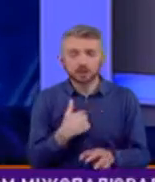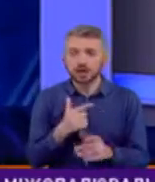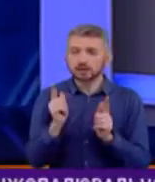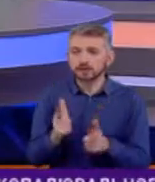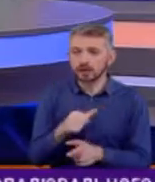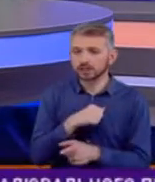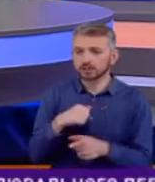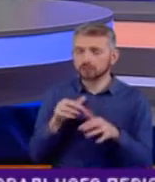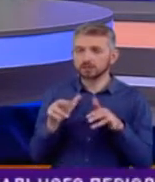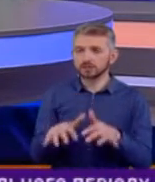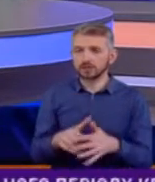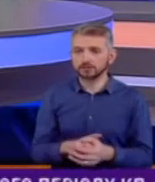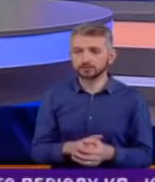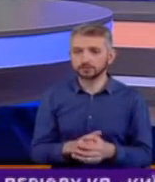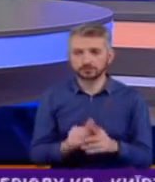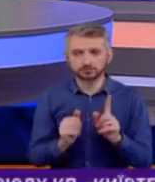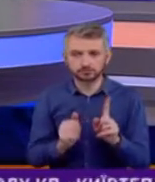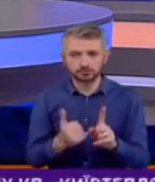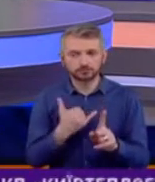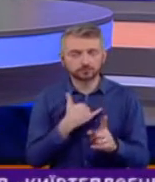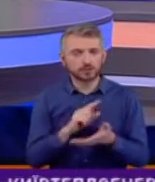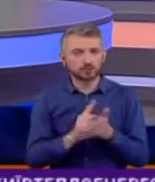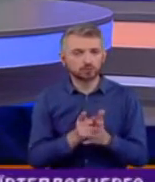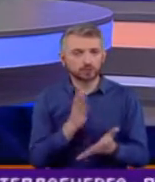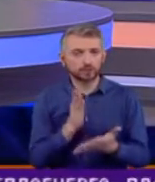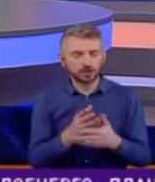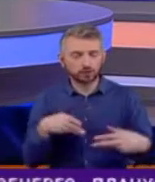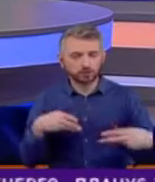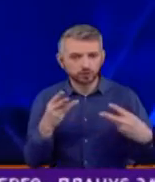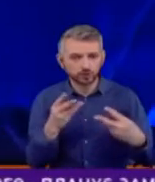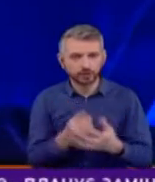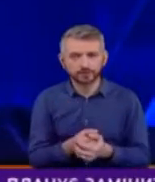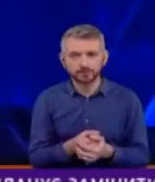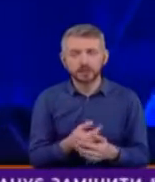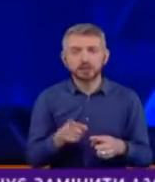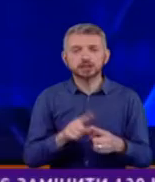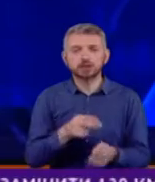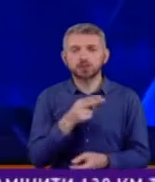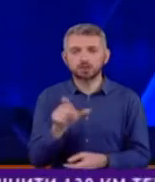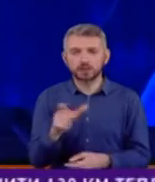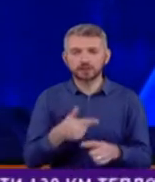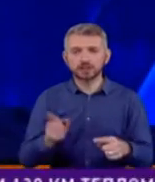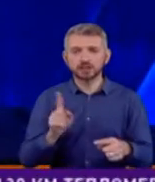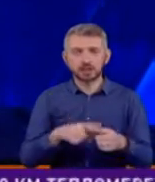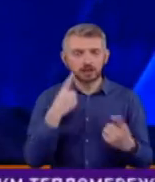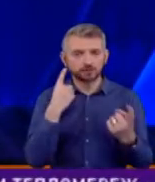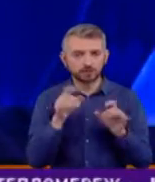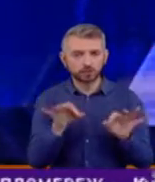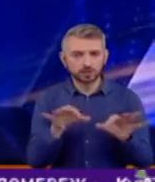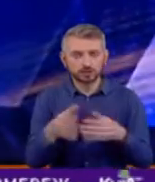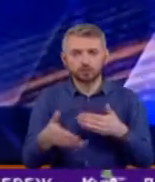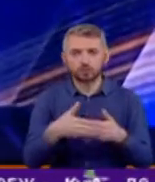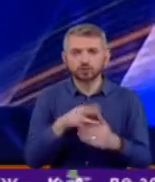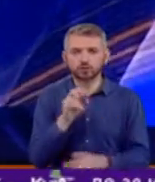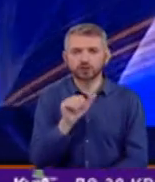але на самом деле... Шановні, так, у нас терміново є просто включення. Оскільки це прямі ефіри, це інформаційний. Поблизу